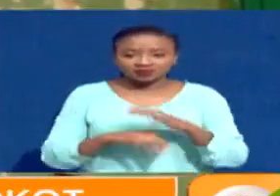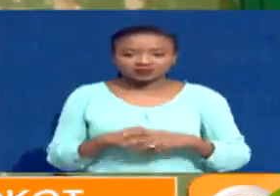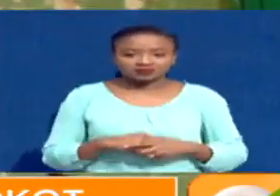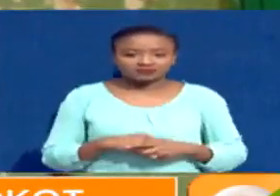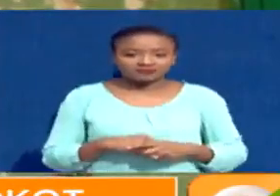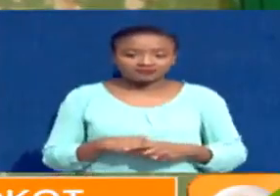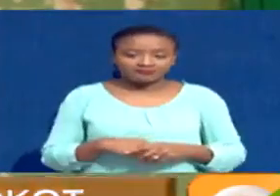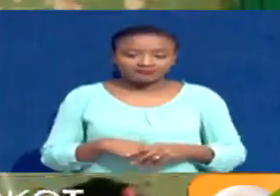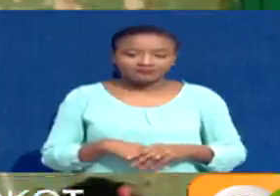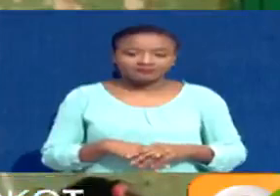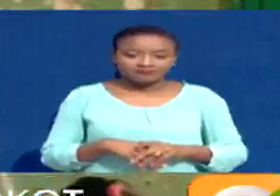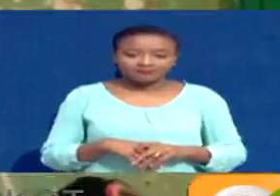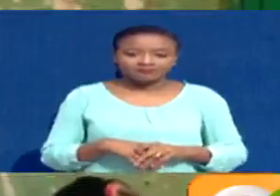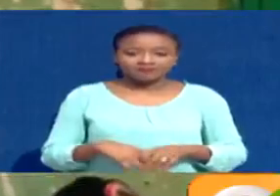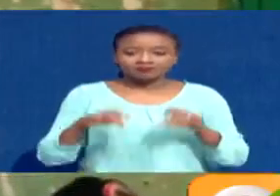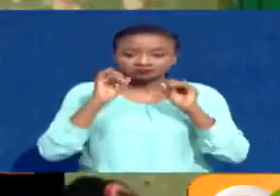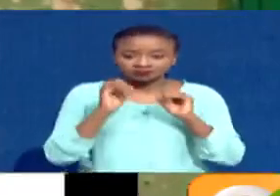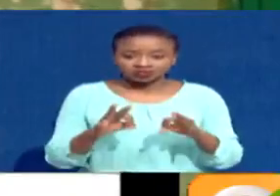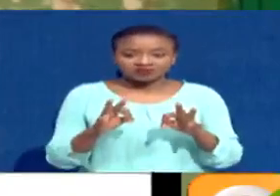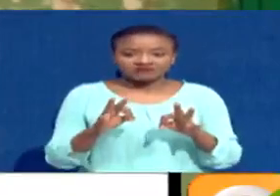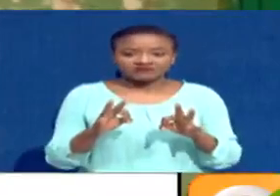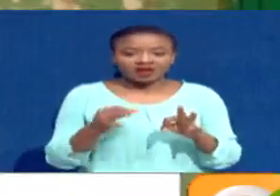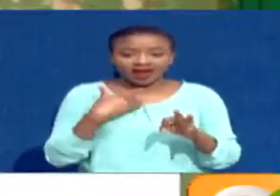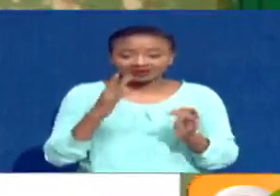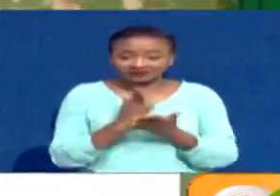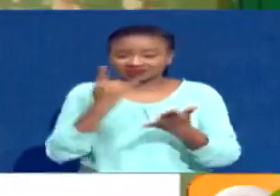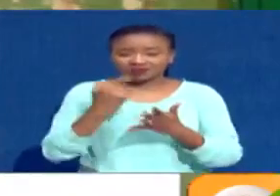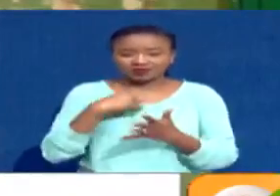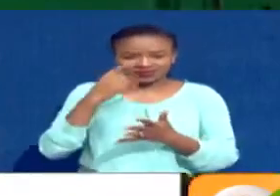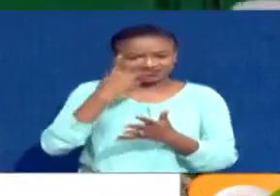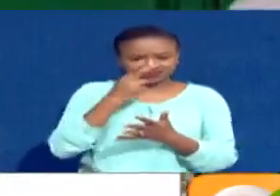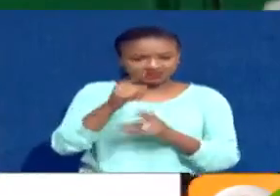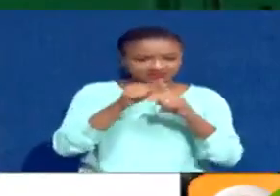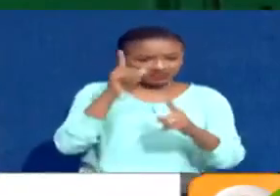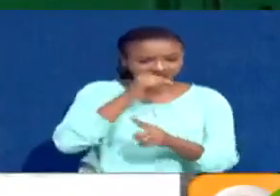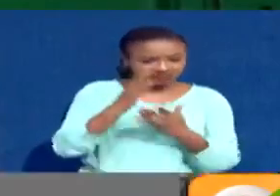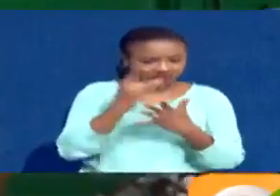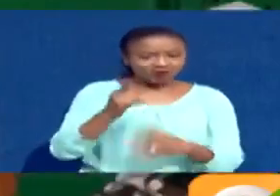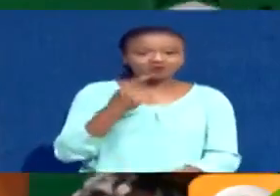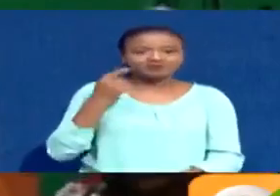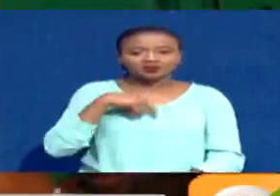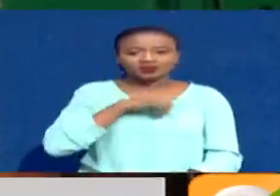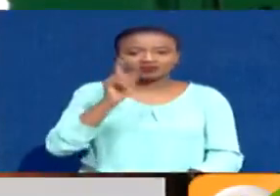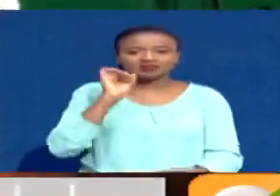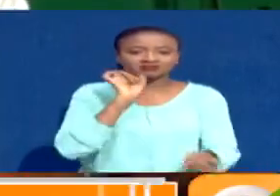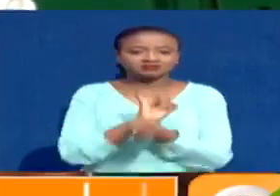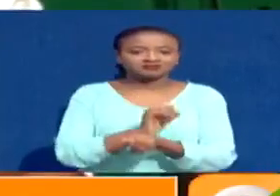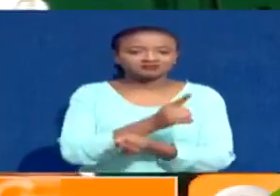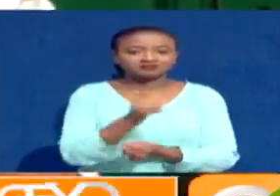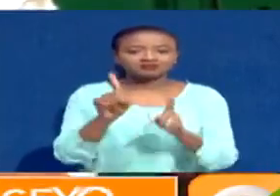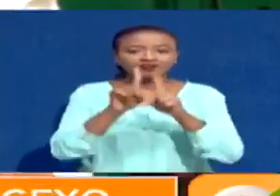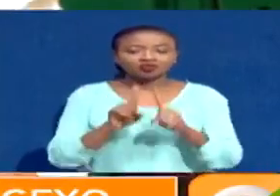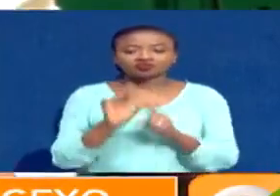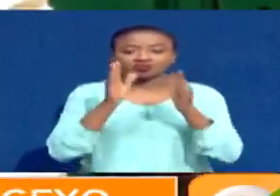hapo, na mali mtu mwenye inachulikana aliua mtu lazima tushike huyo mtu. Ile imebaki ni nyinyi sasa wananchi,